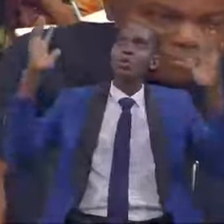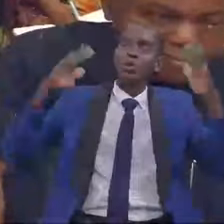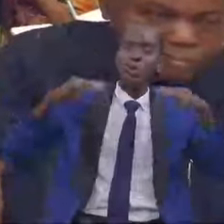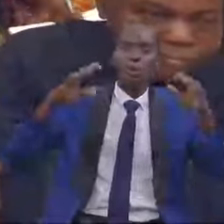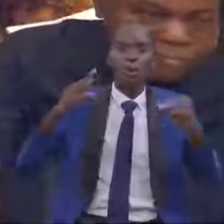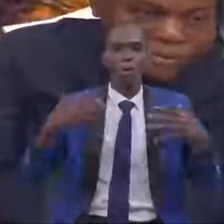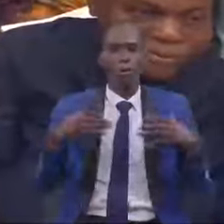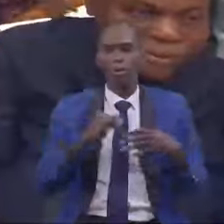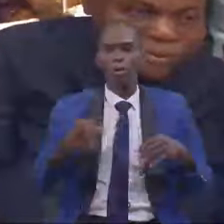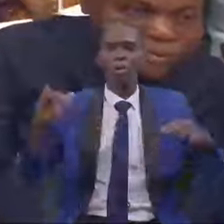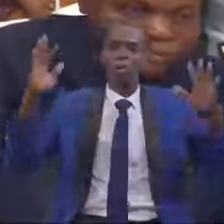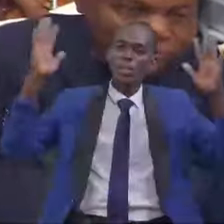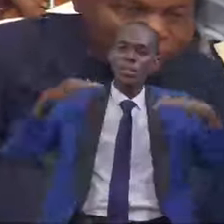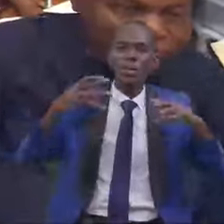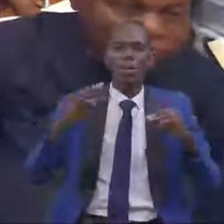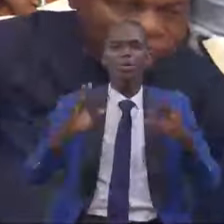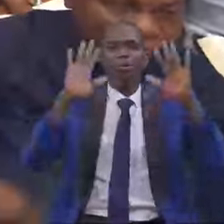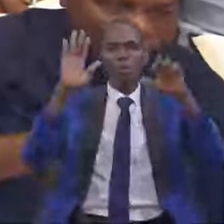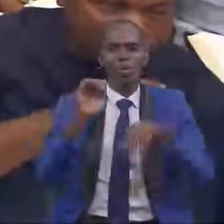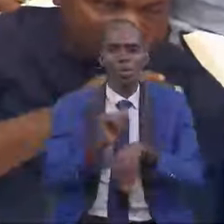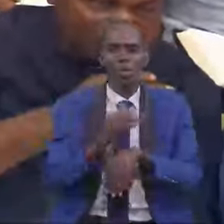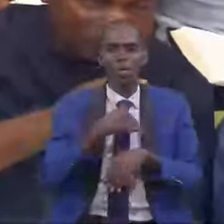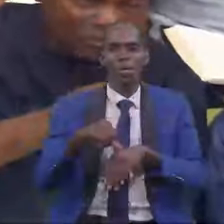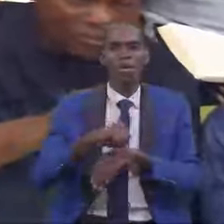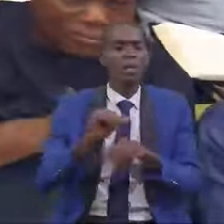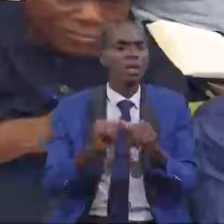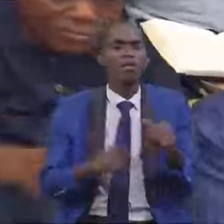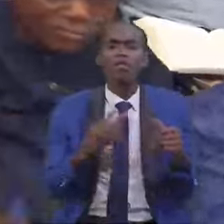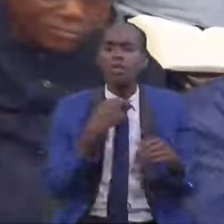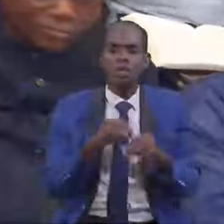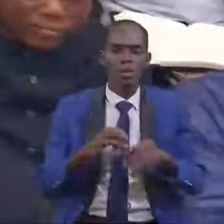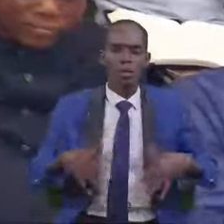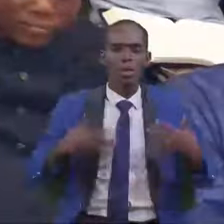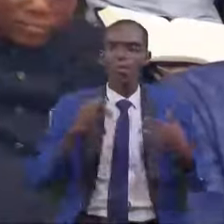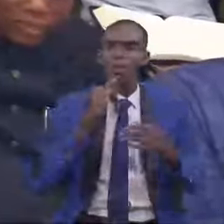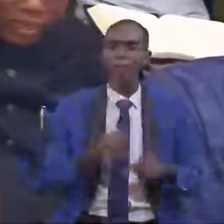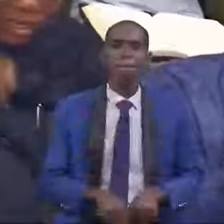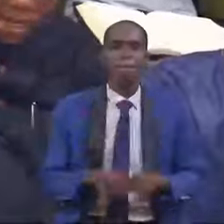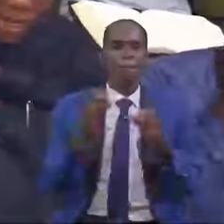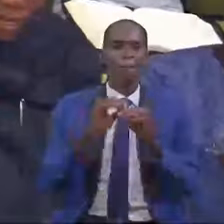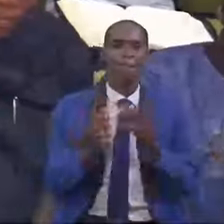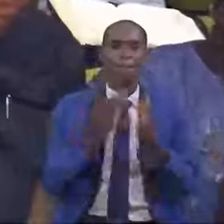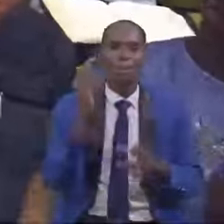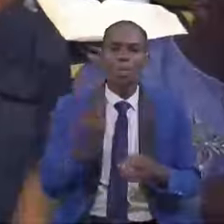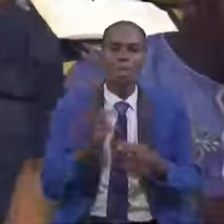d'onction, tout joug dans votre vie est brisé ce soir au nom de Jésus-Christ.